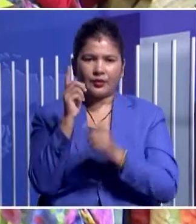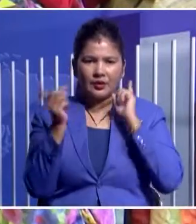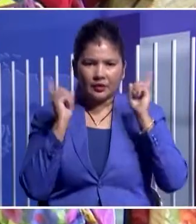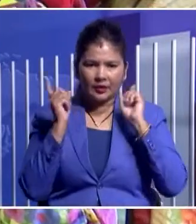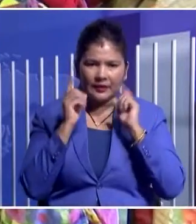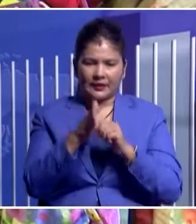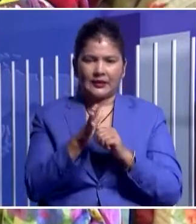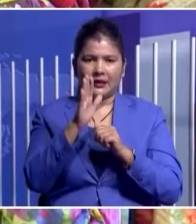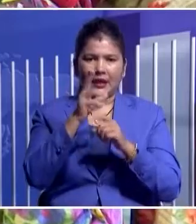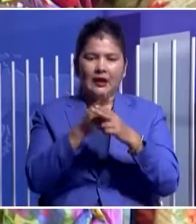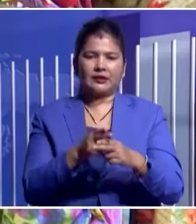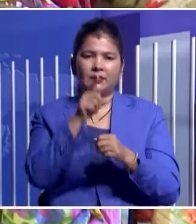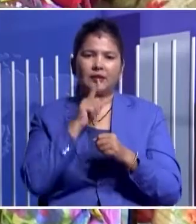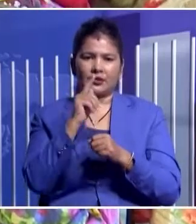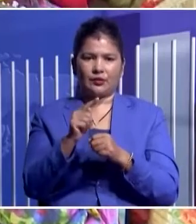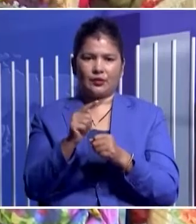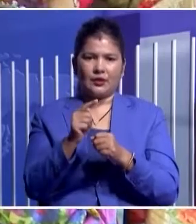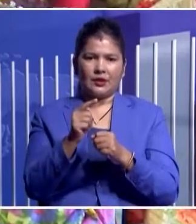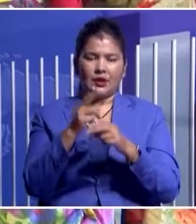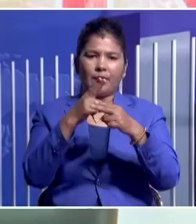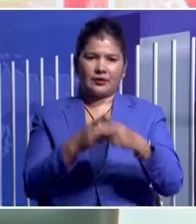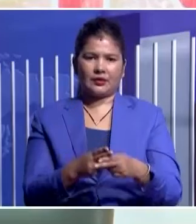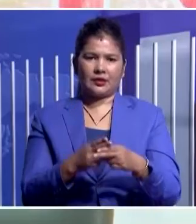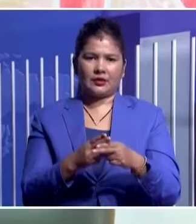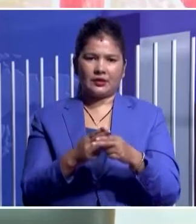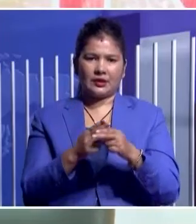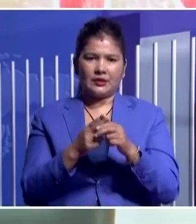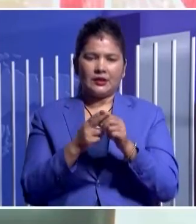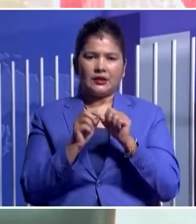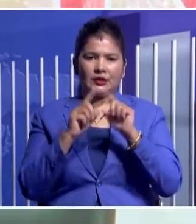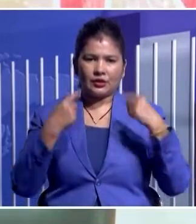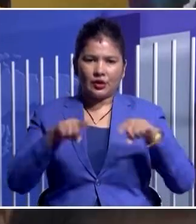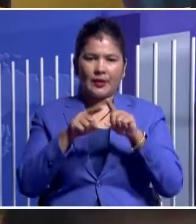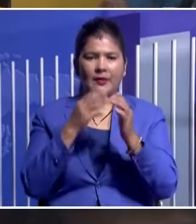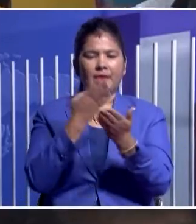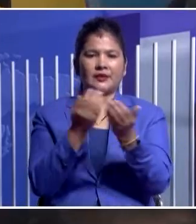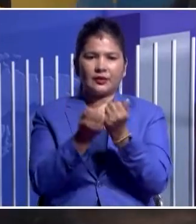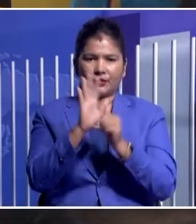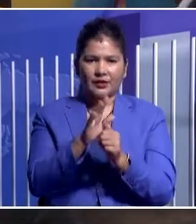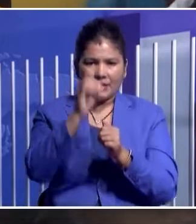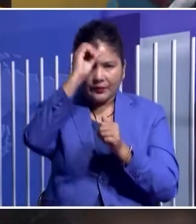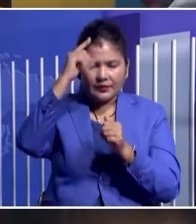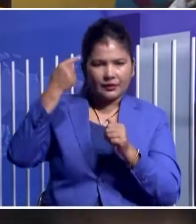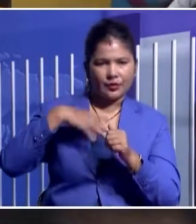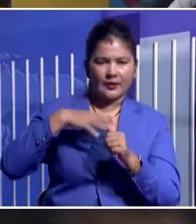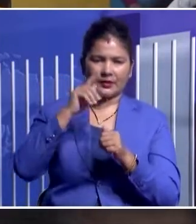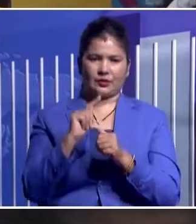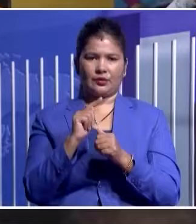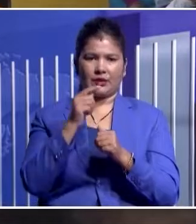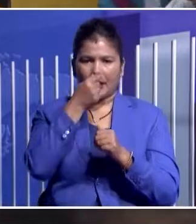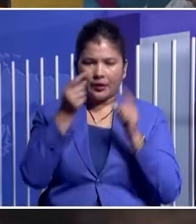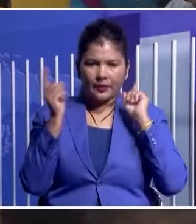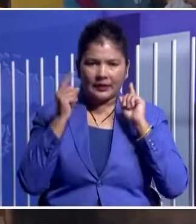नगरपालिकाले आगामी आर्थिक वर्षको प्रस्तावित बजेट समेत सभामा पेश गरेको छ। यसैगरी पश्चिम नवलपरासीको प्रतापपुर गाउँपालिकाले